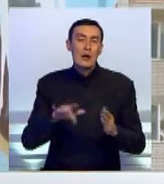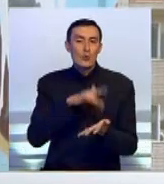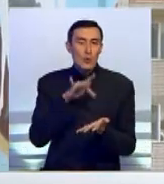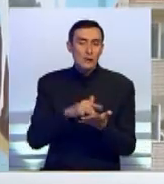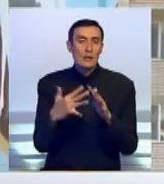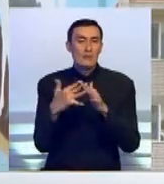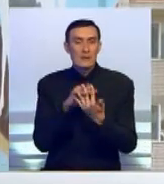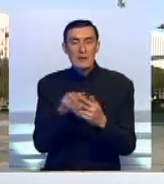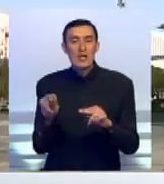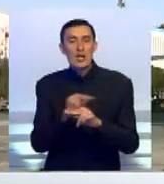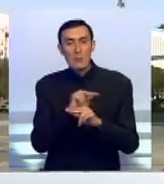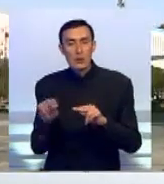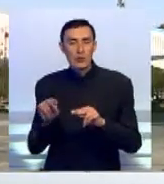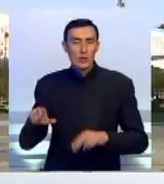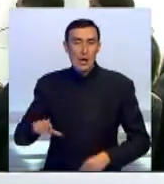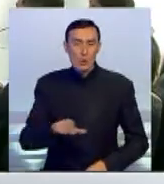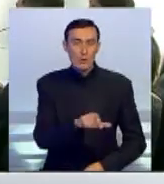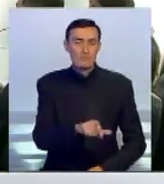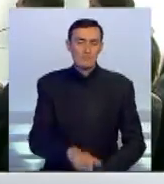пунктов и ремонт дорог.